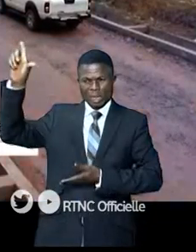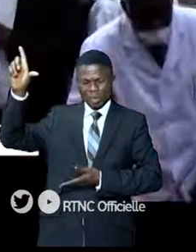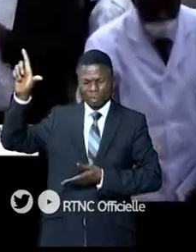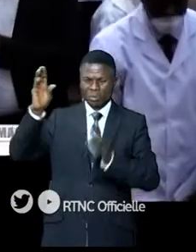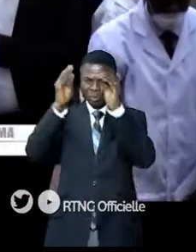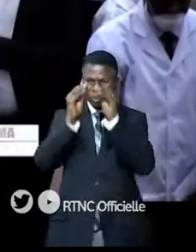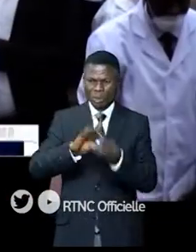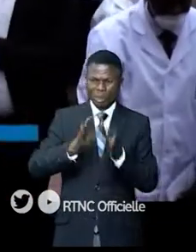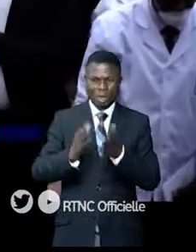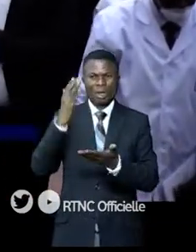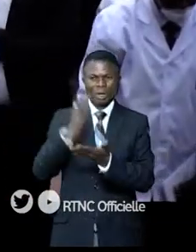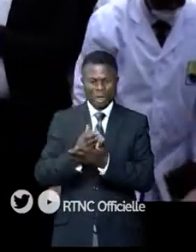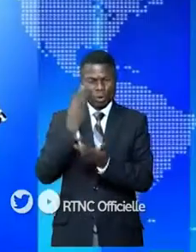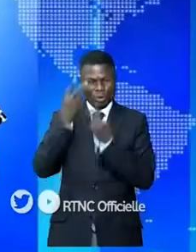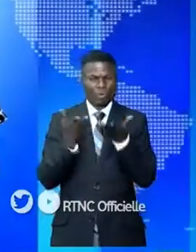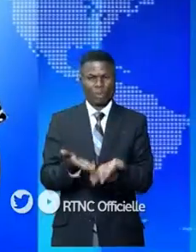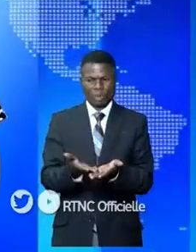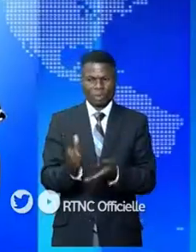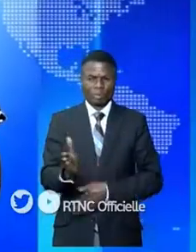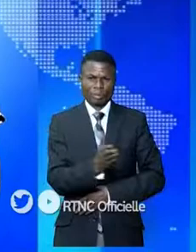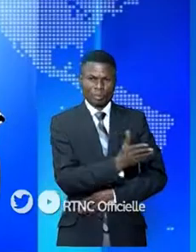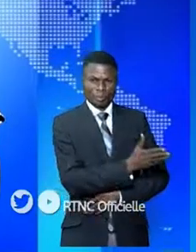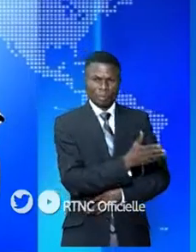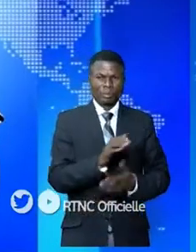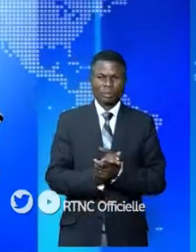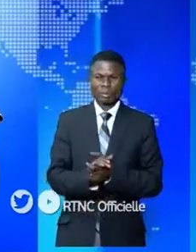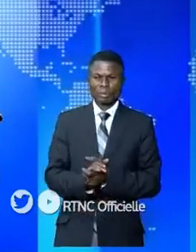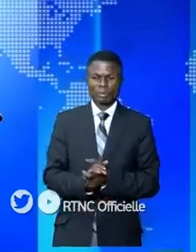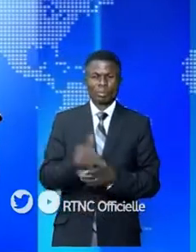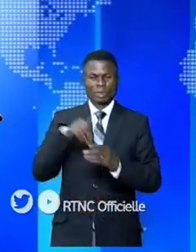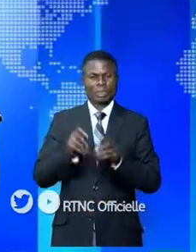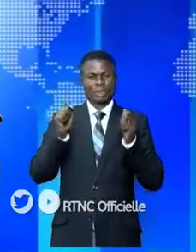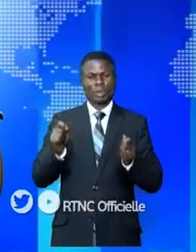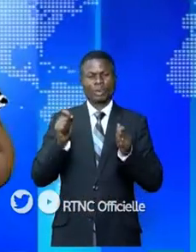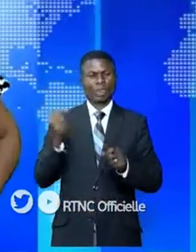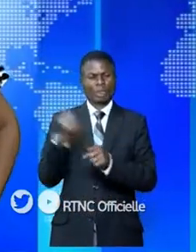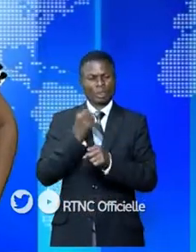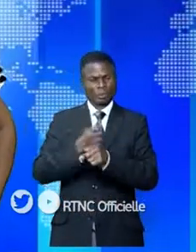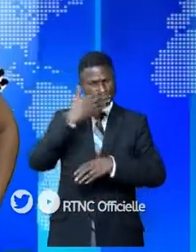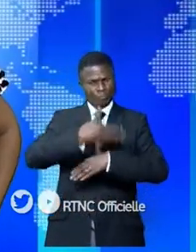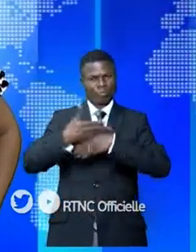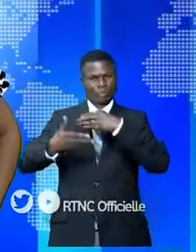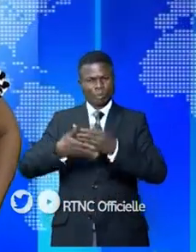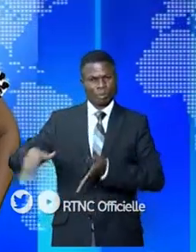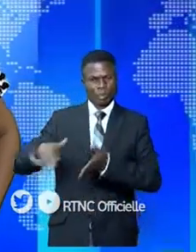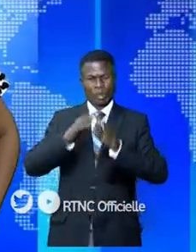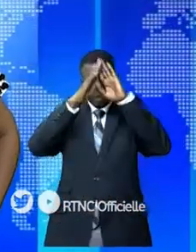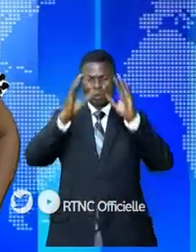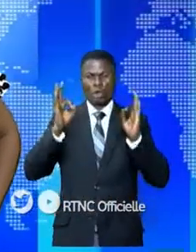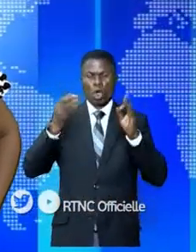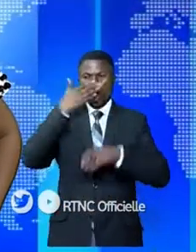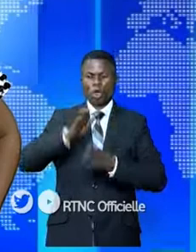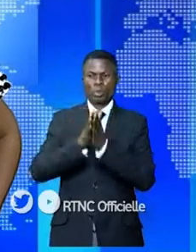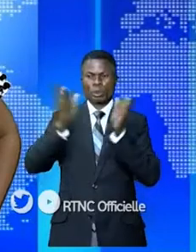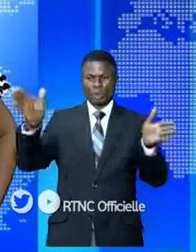constitué les points de chute de cette ronde. Encore du concret dans ce journal, les travaux de construction des nouveaux bâtiments à l'hôpital général